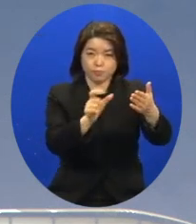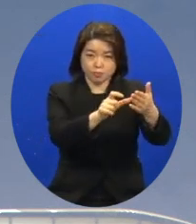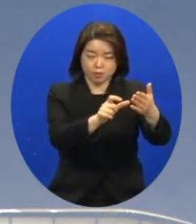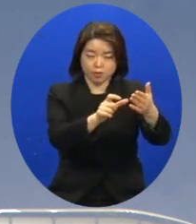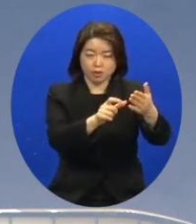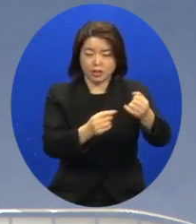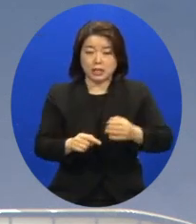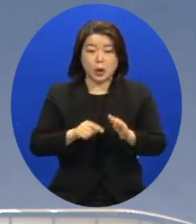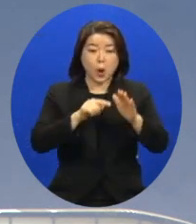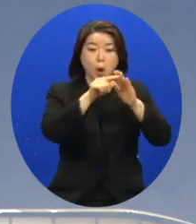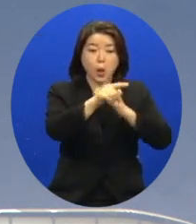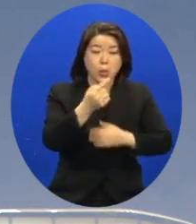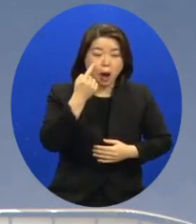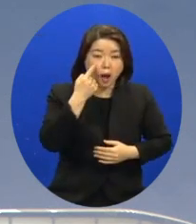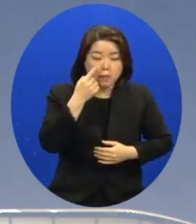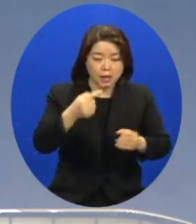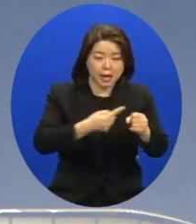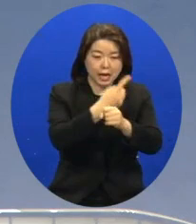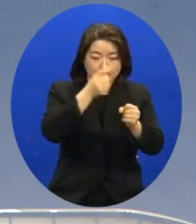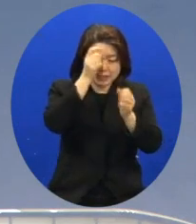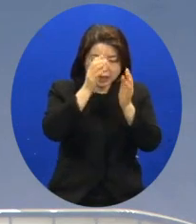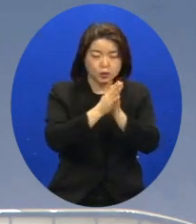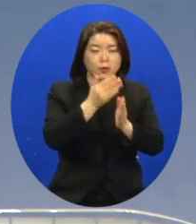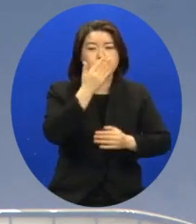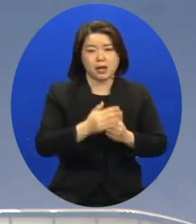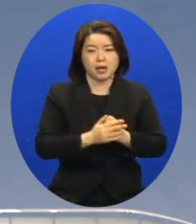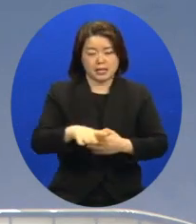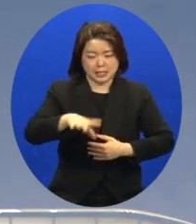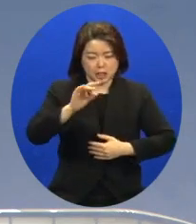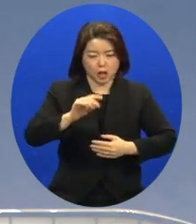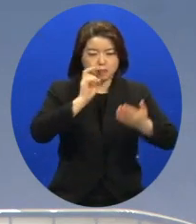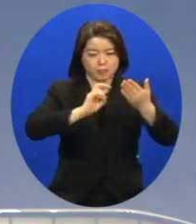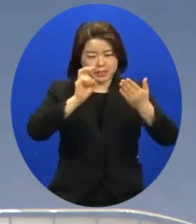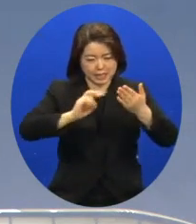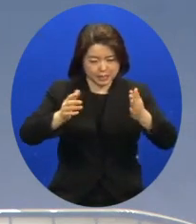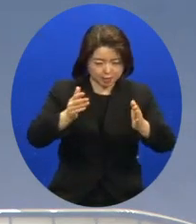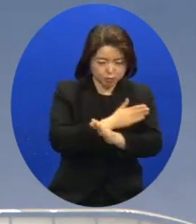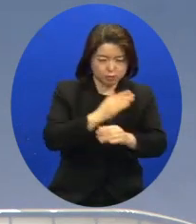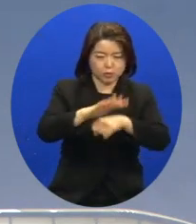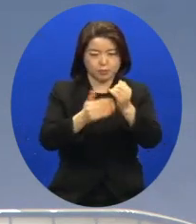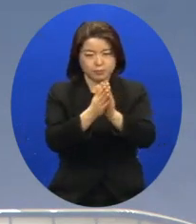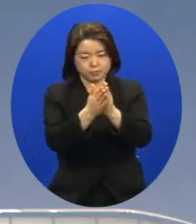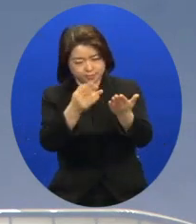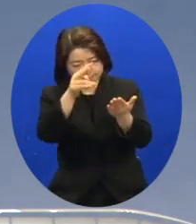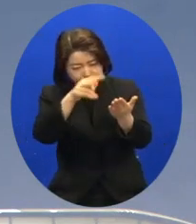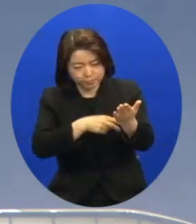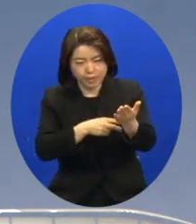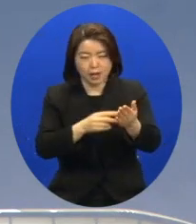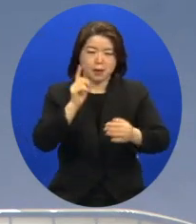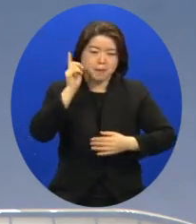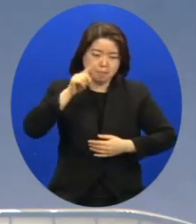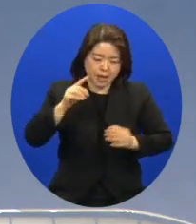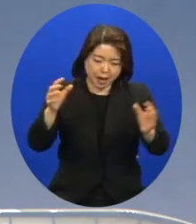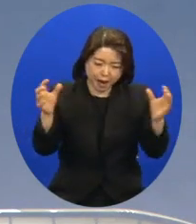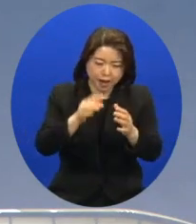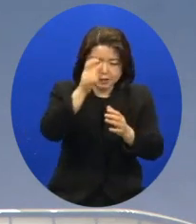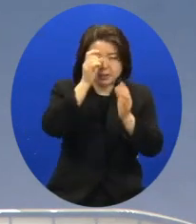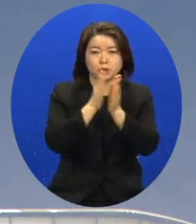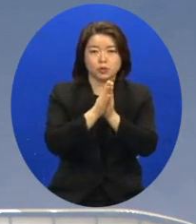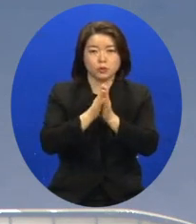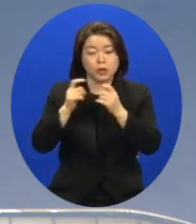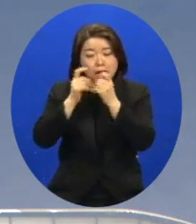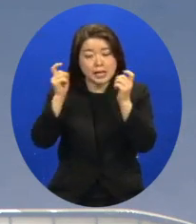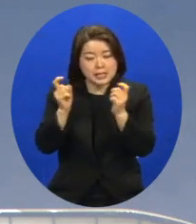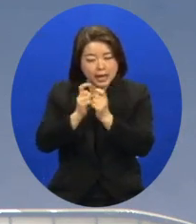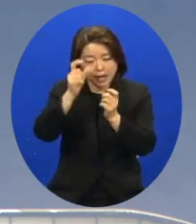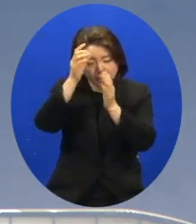수 있어요. 처음 찬양부터 시작해서 성경 말씀과 매 합심 기도 제목과 그리고 개인 기도를 할 수